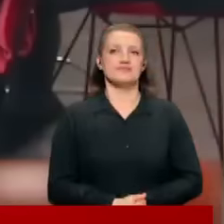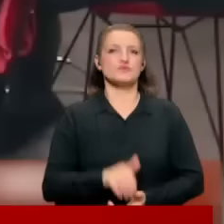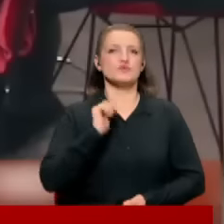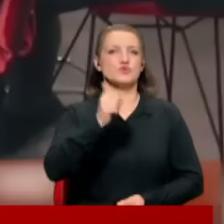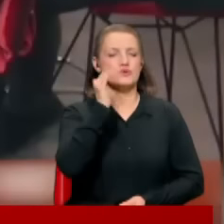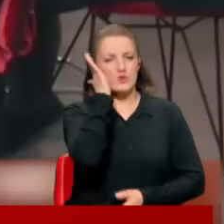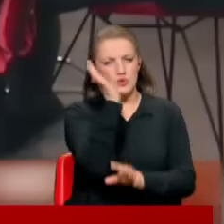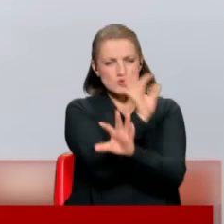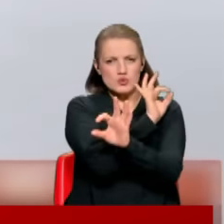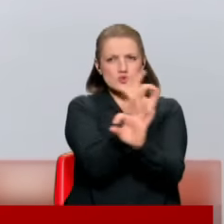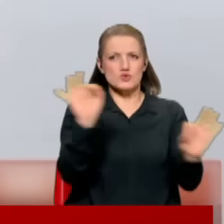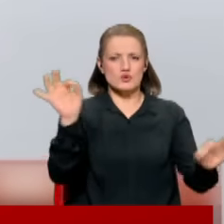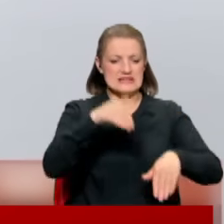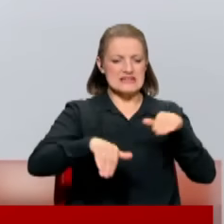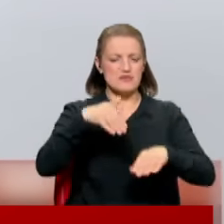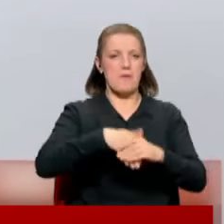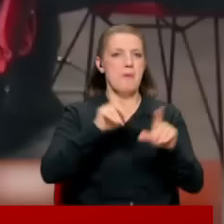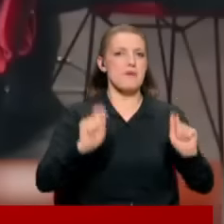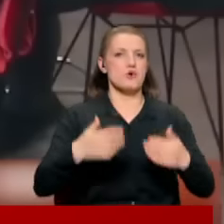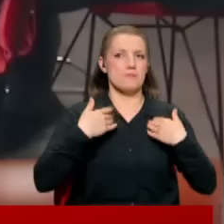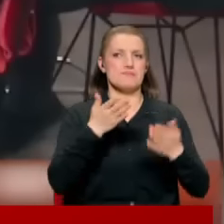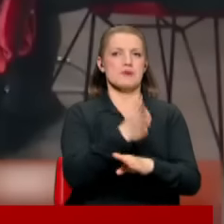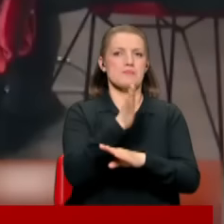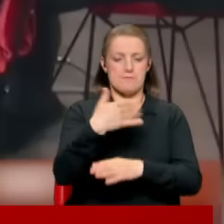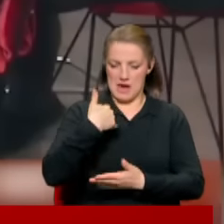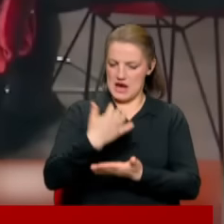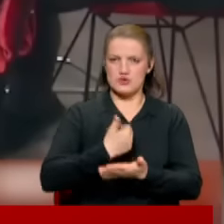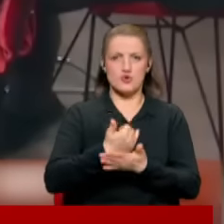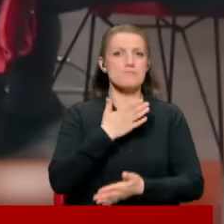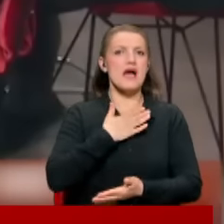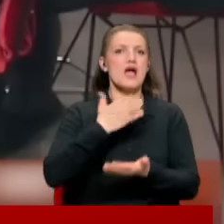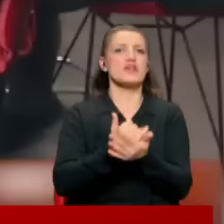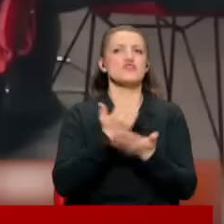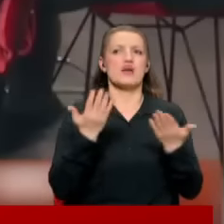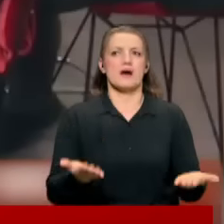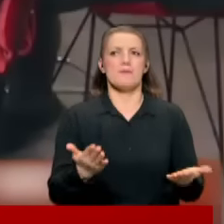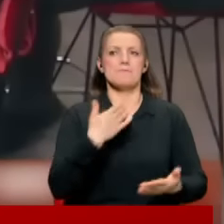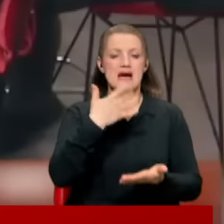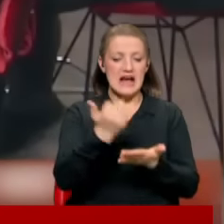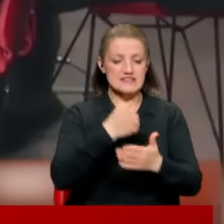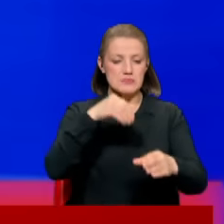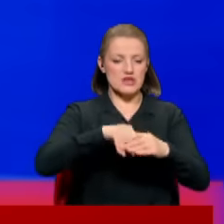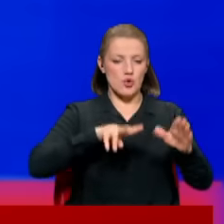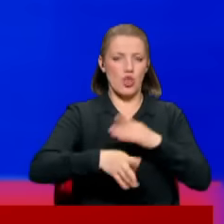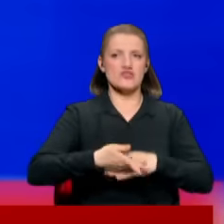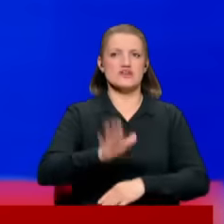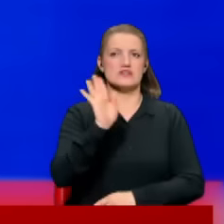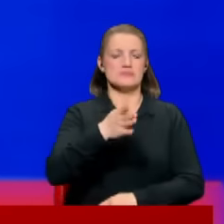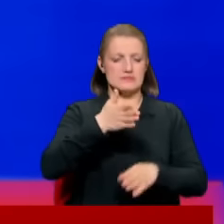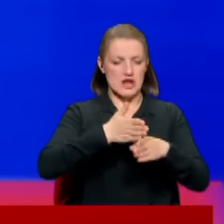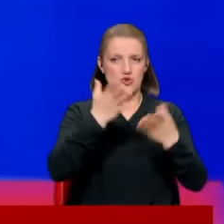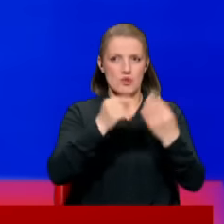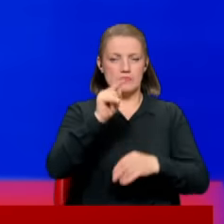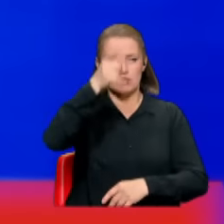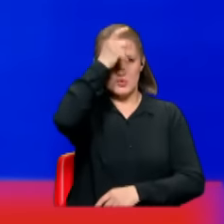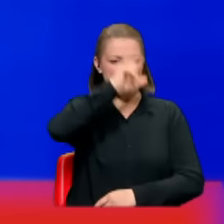Günlerdir uykusuz bir şekilde seçim kampanyası yapıyoruz biz. Ben kazanıyorum. Ben kazanacağım zaten. Ben kazanmak için yola çıkıyorum. Asıl olan bu